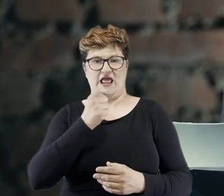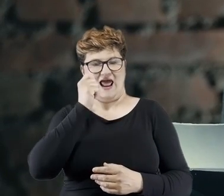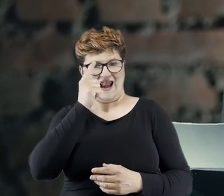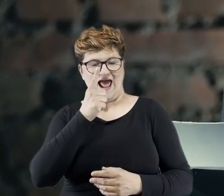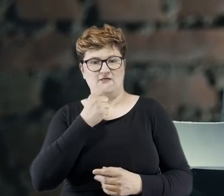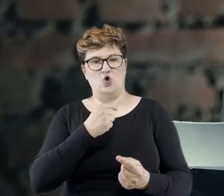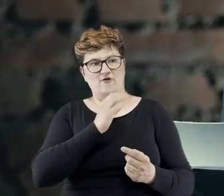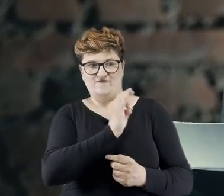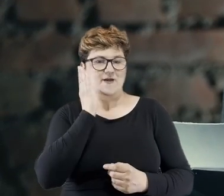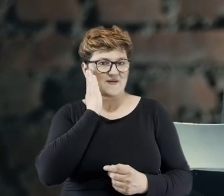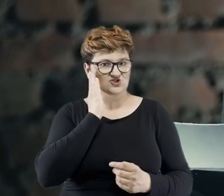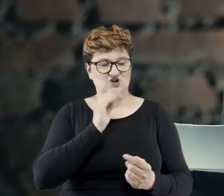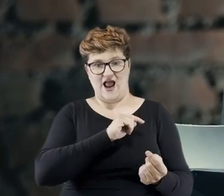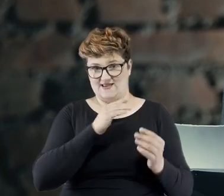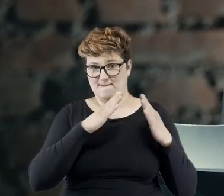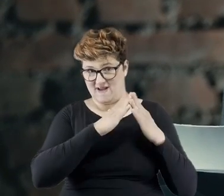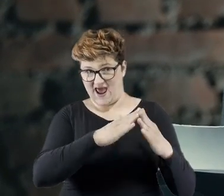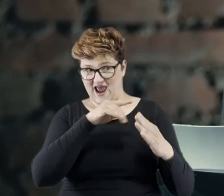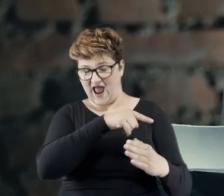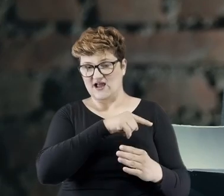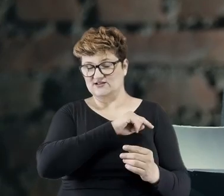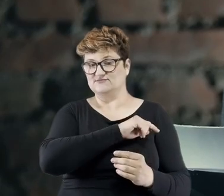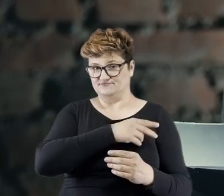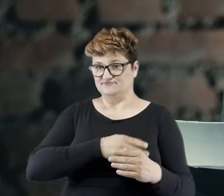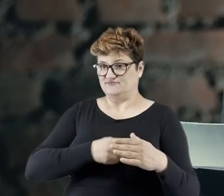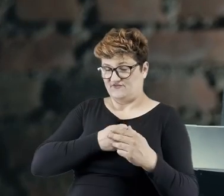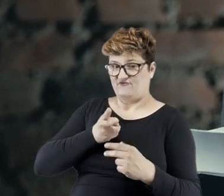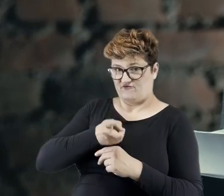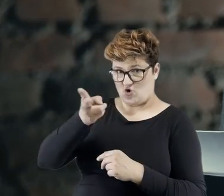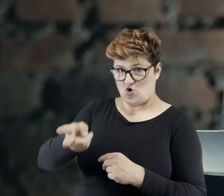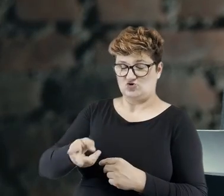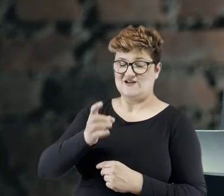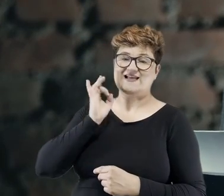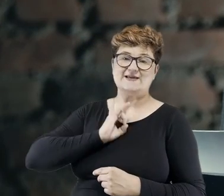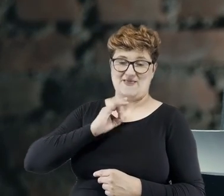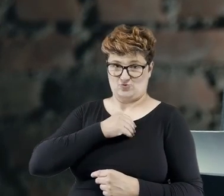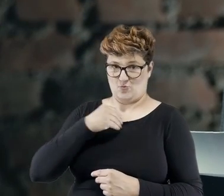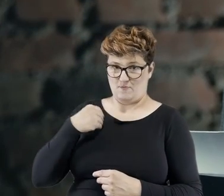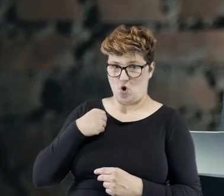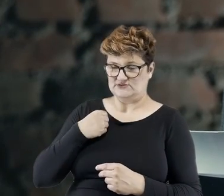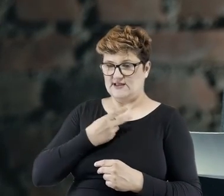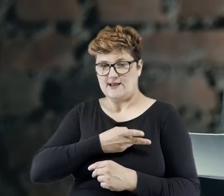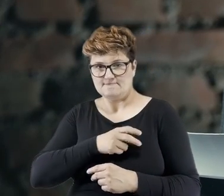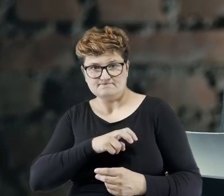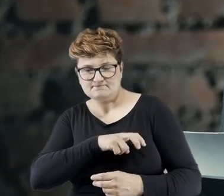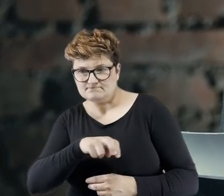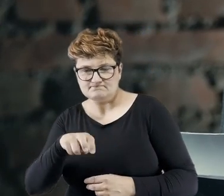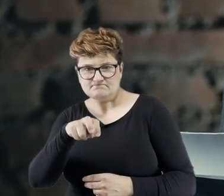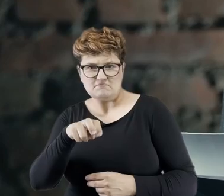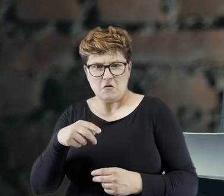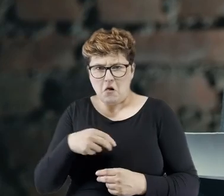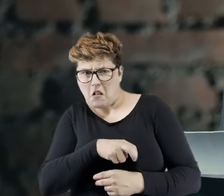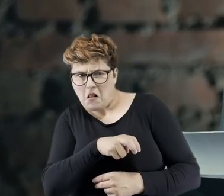godzinach przychodziła ze swojego mieszkania w baraku przez dziedziniec gimnazjum polskiego. Tak